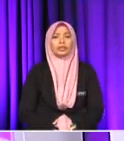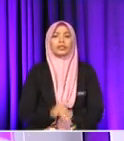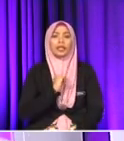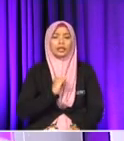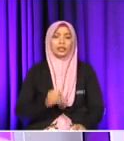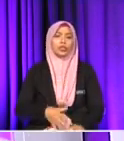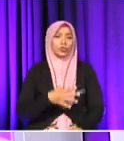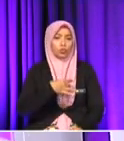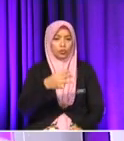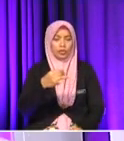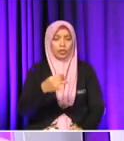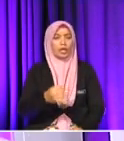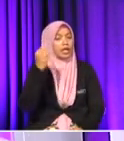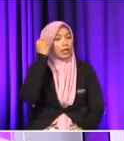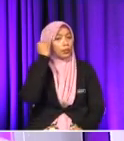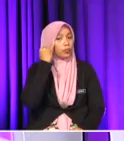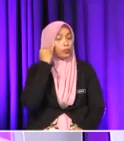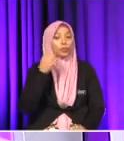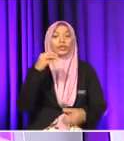ilmu dalam kehidupan sehari-hari